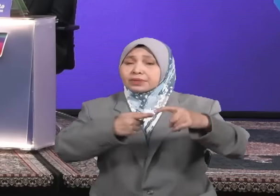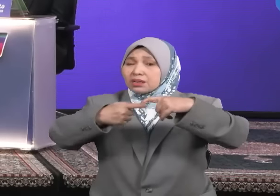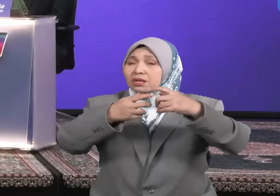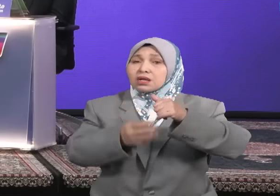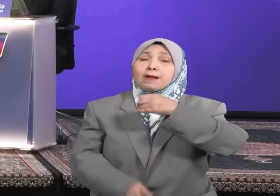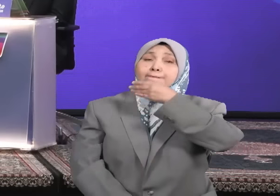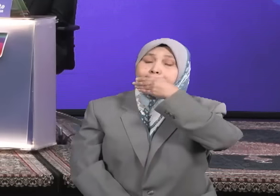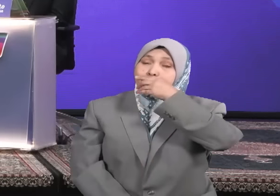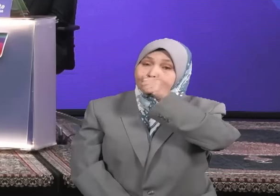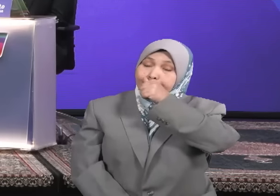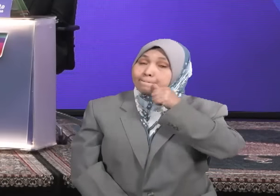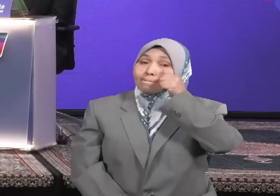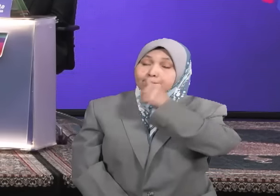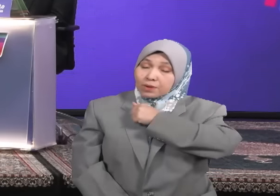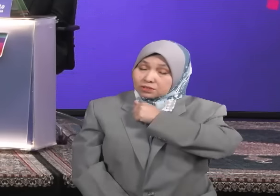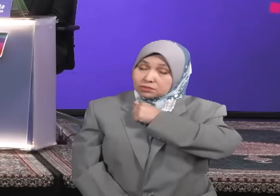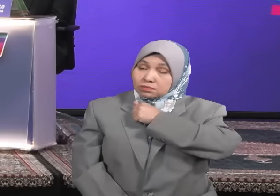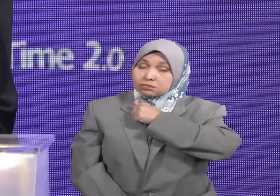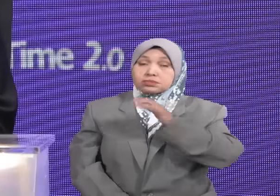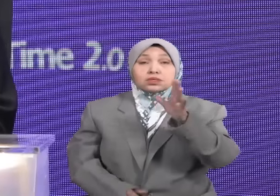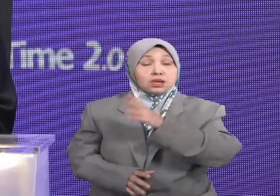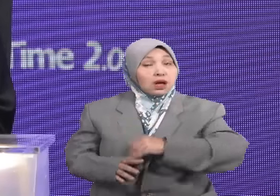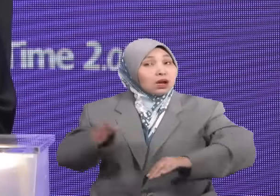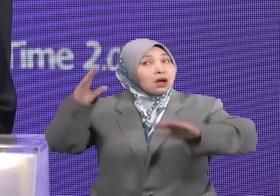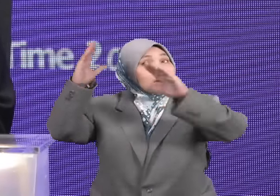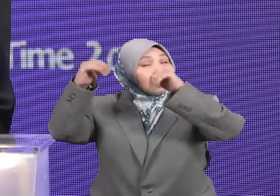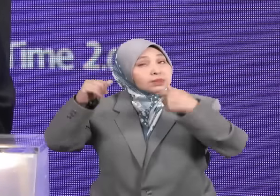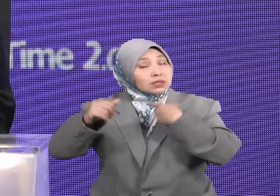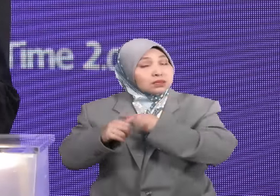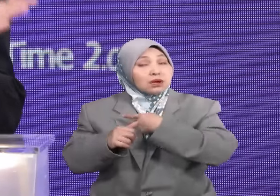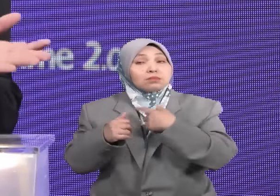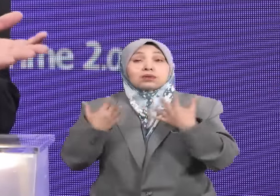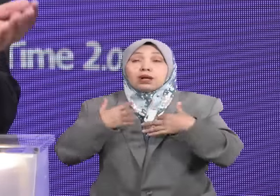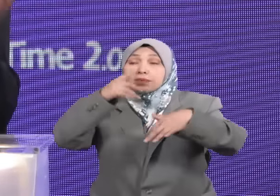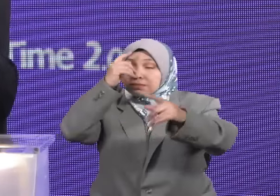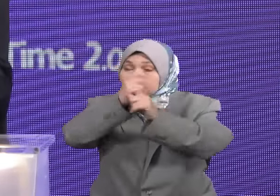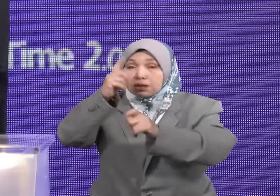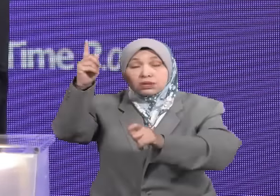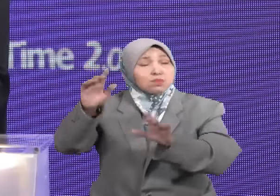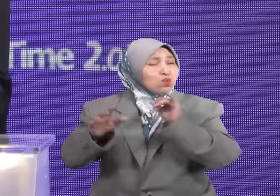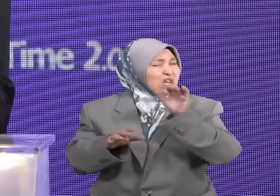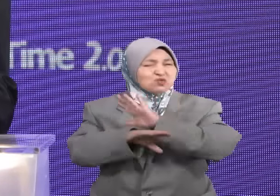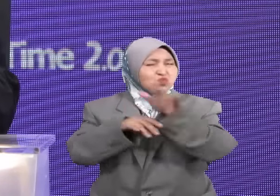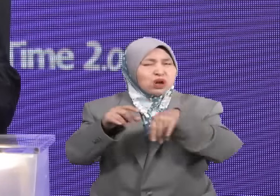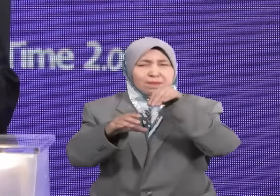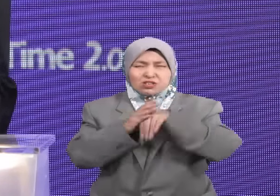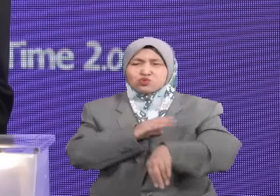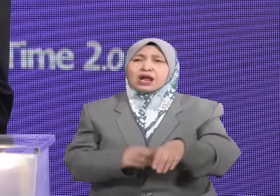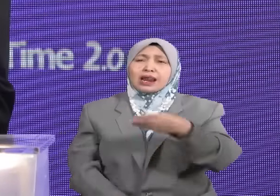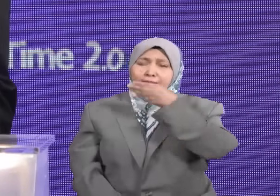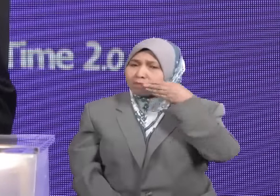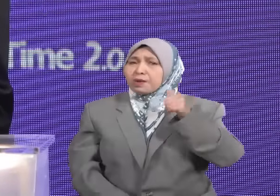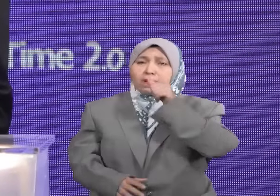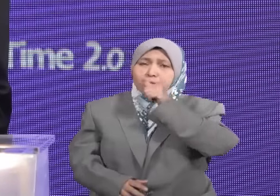Puasa la'allakum tattaqun, agar kita bertakwa. Jadi bukan semua orang yang masuk ke dalam Ramadan ini dia